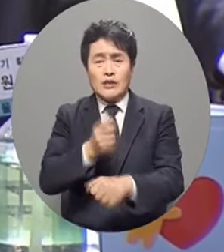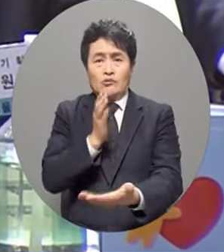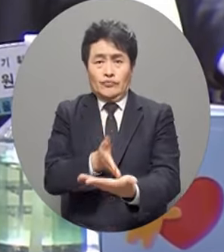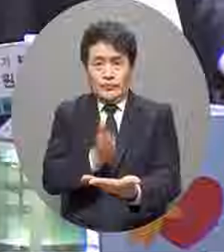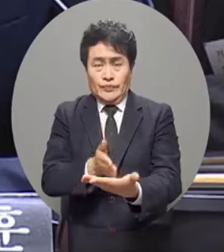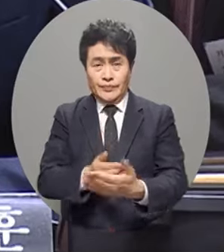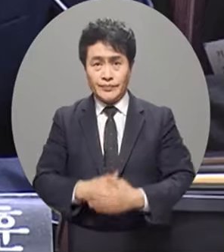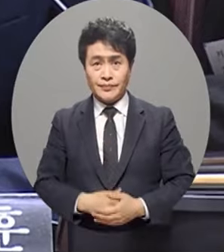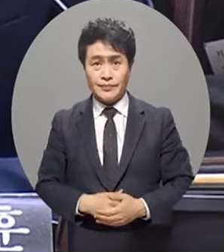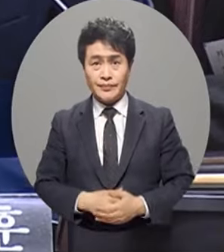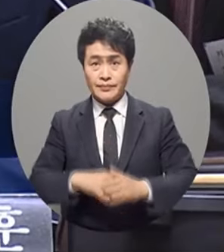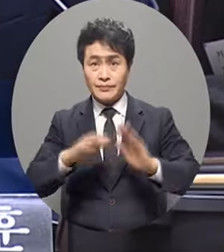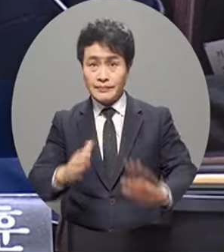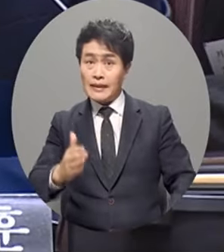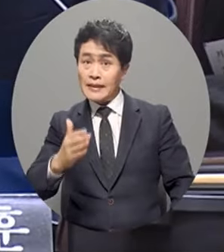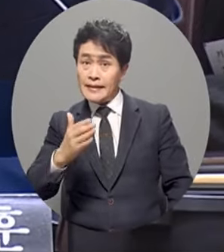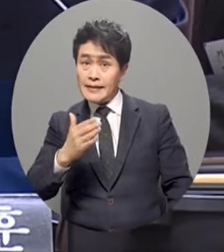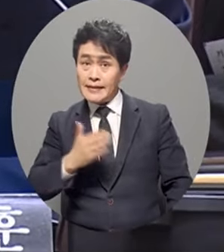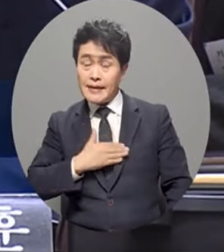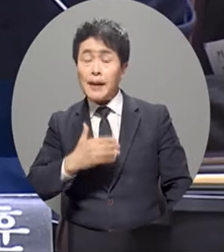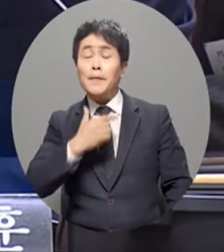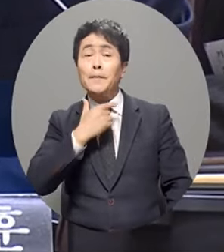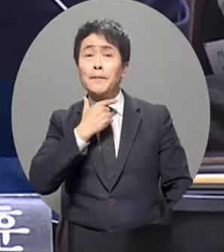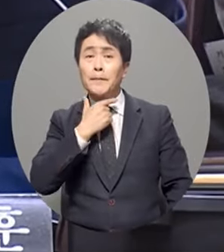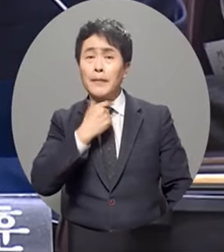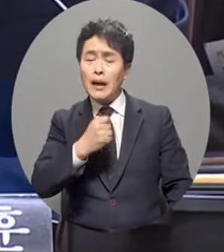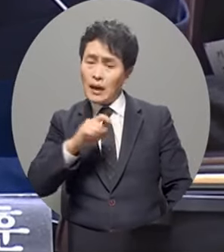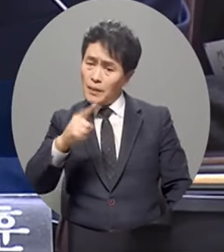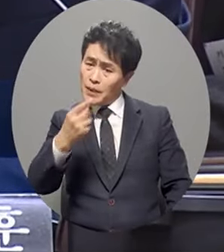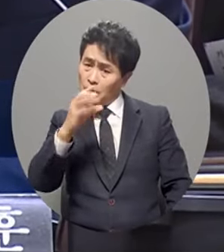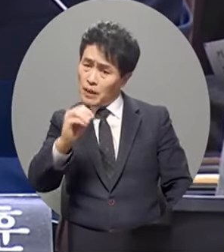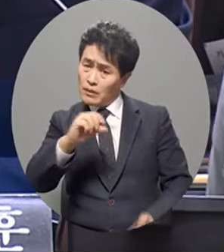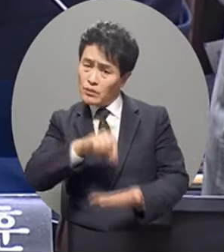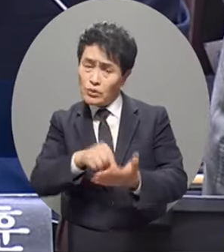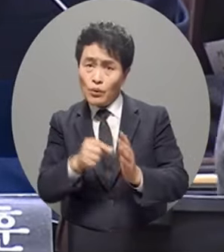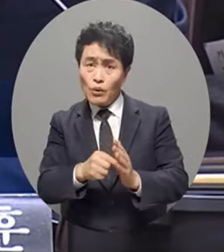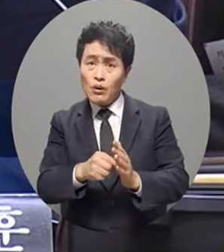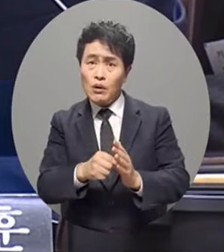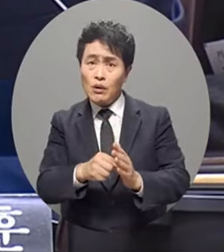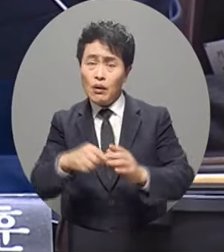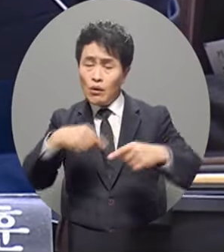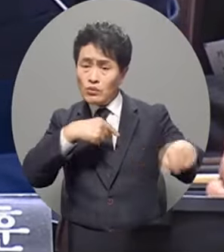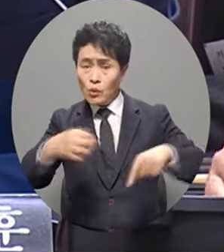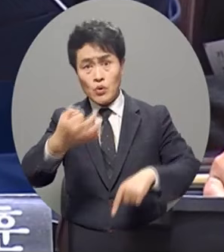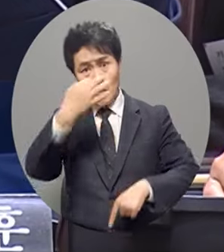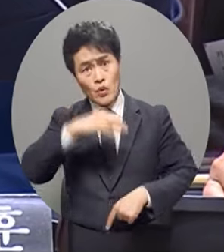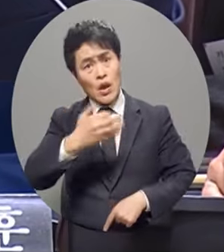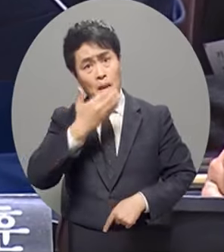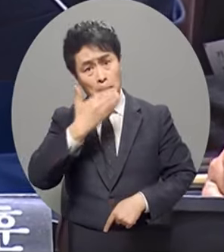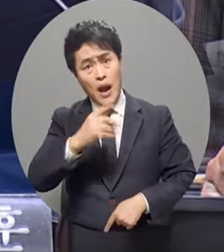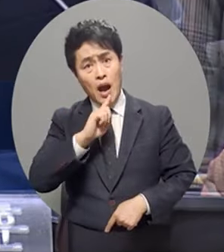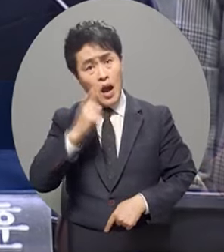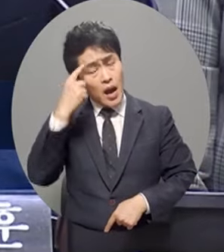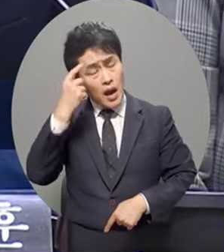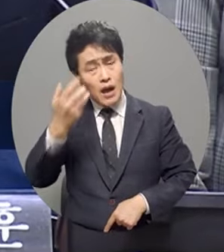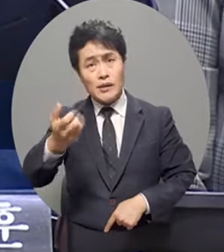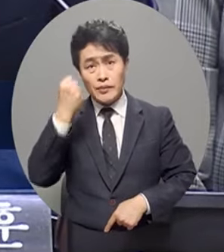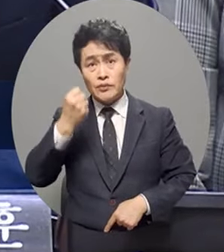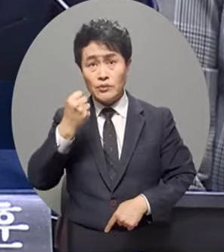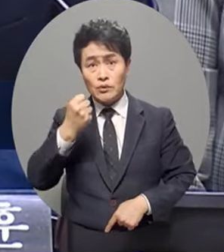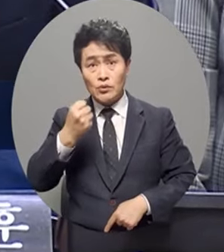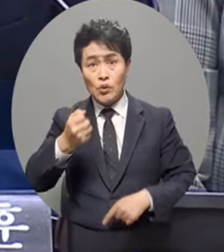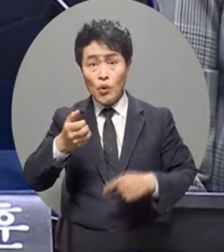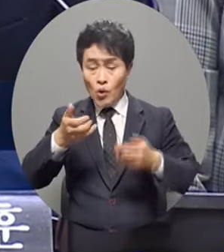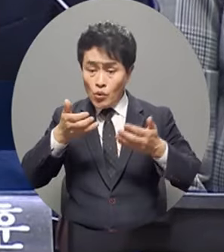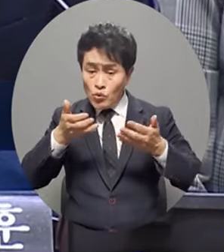주장했습니다. 제가 바람직하기로는 한 100만 원 정도 되면 정말 정책 효과가 좋겠다 이런 의견을 가지고 있고요.